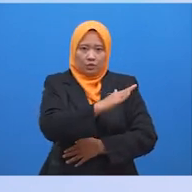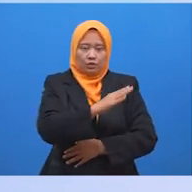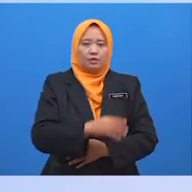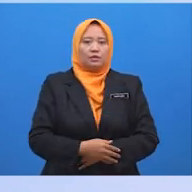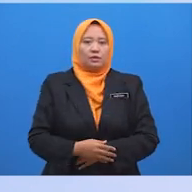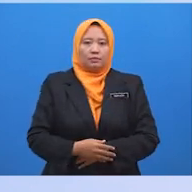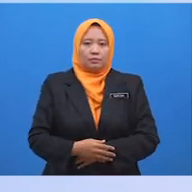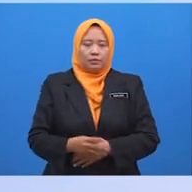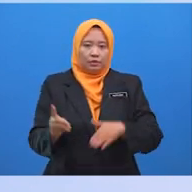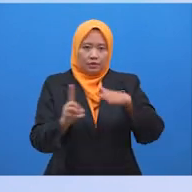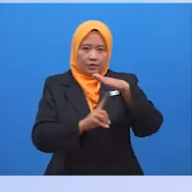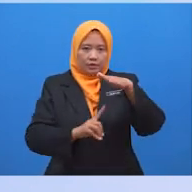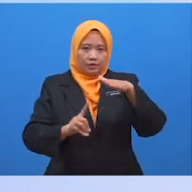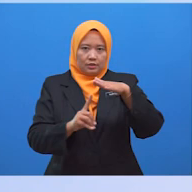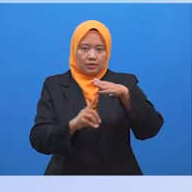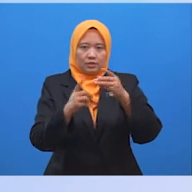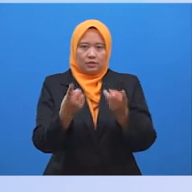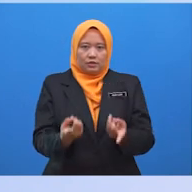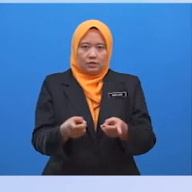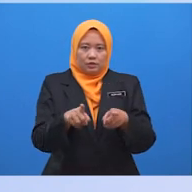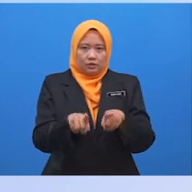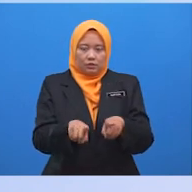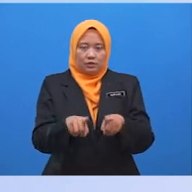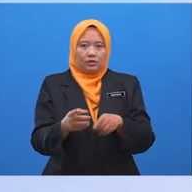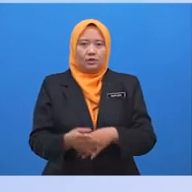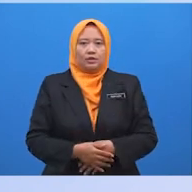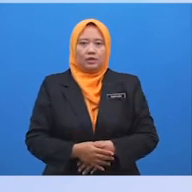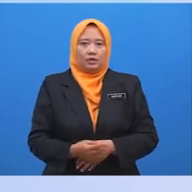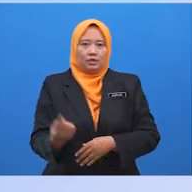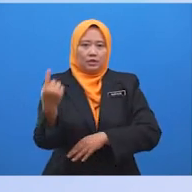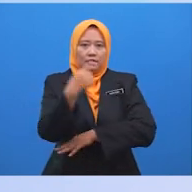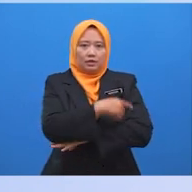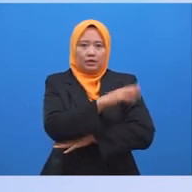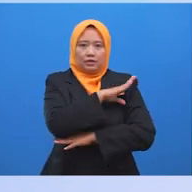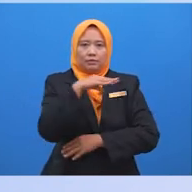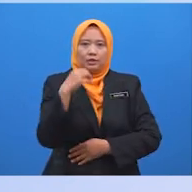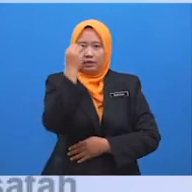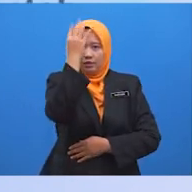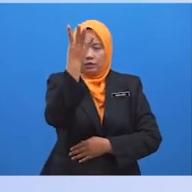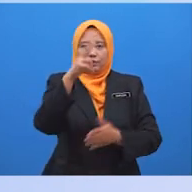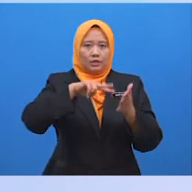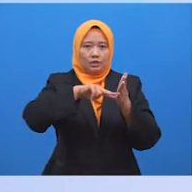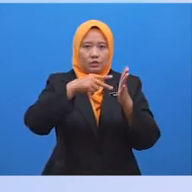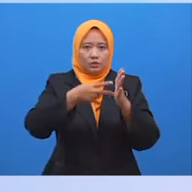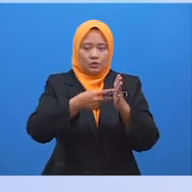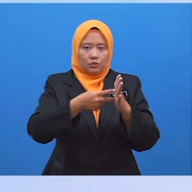serta menerangkan maksud kecerunan garis lurus.